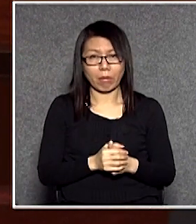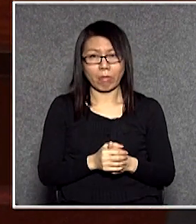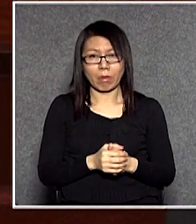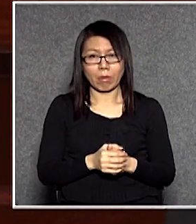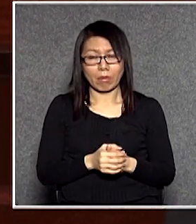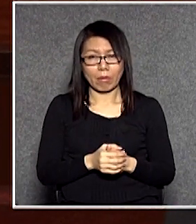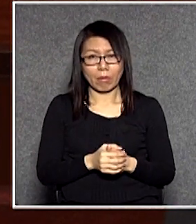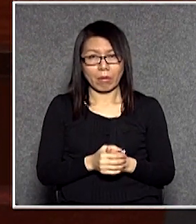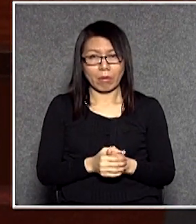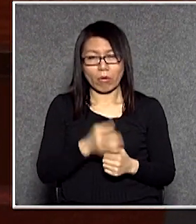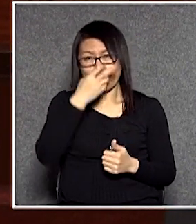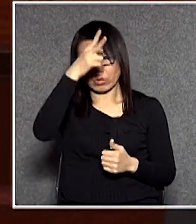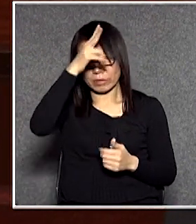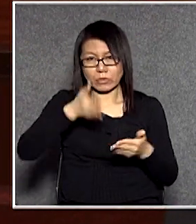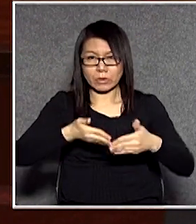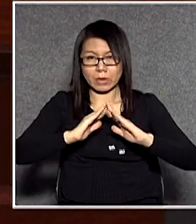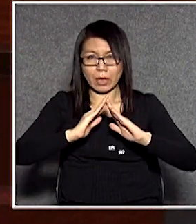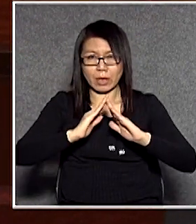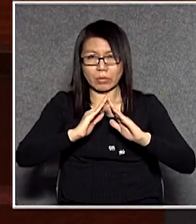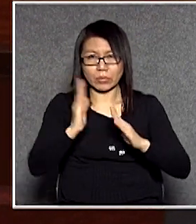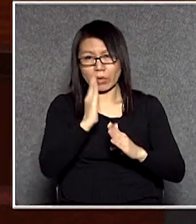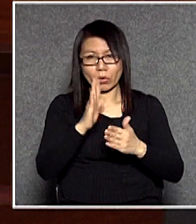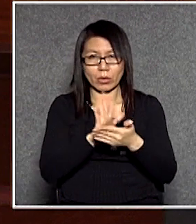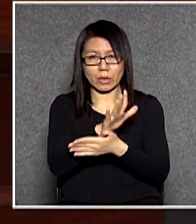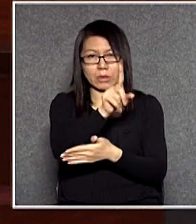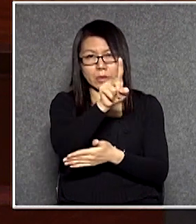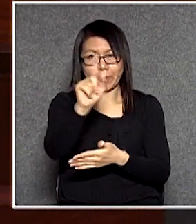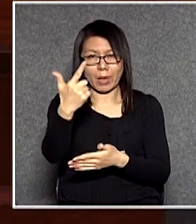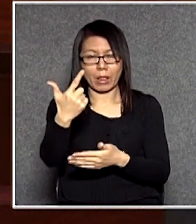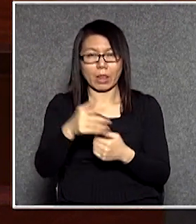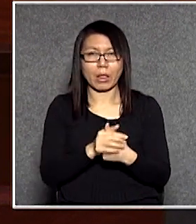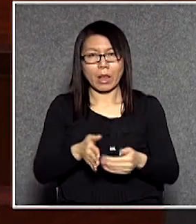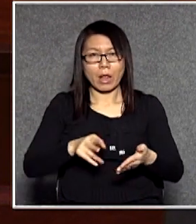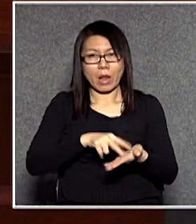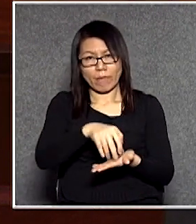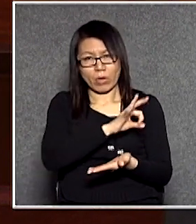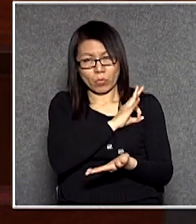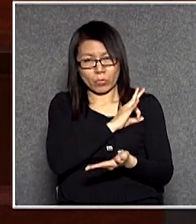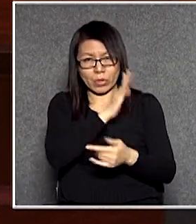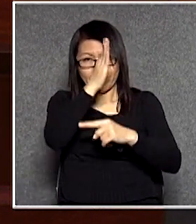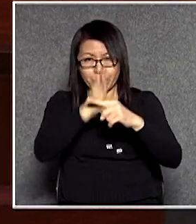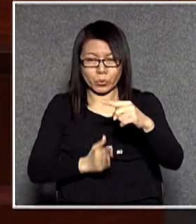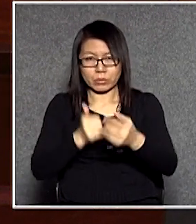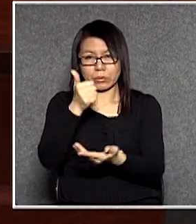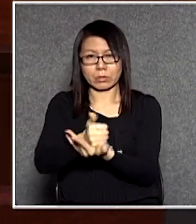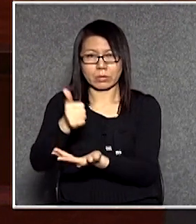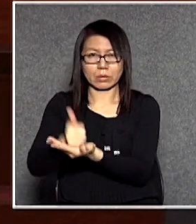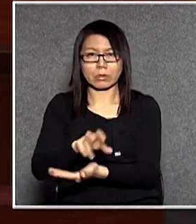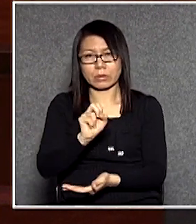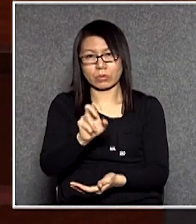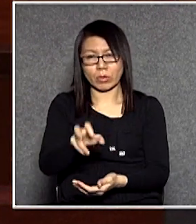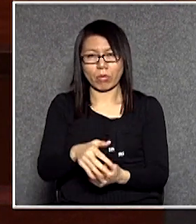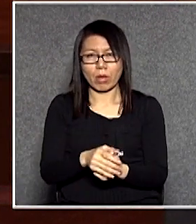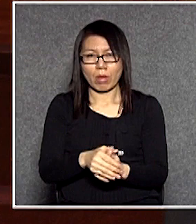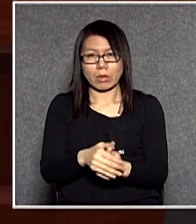特區政府成立已經近18年。立法會半數的議席仍然不是由直選